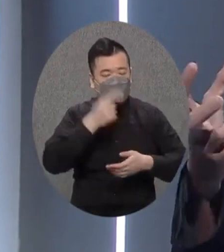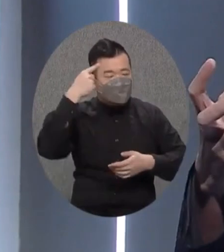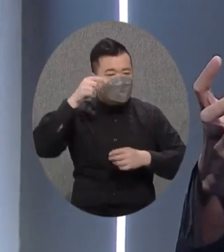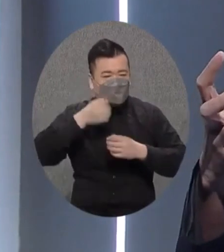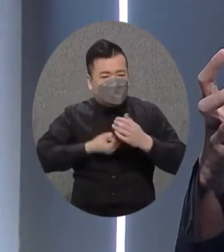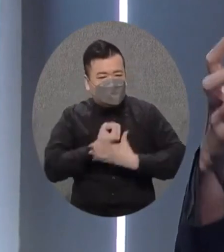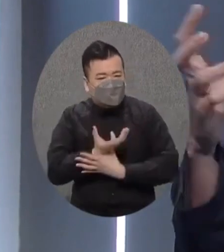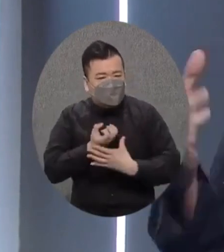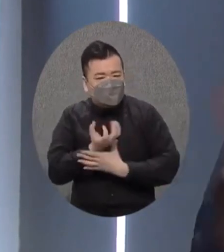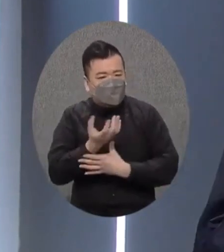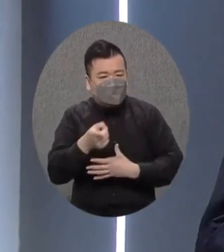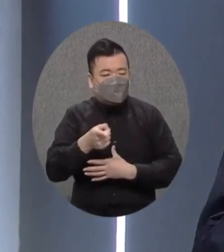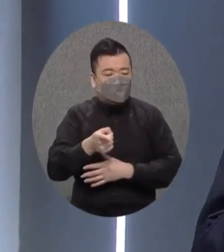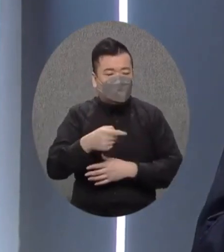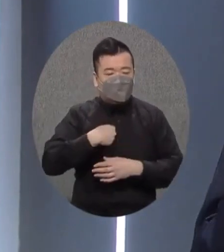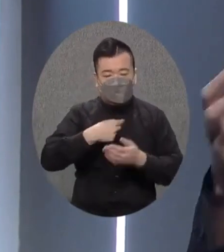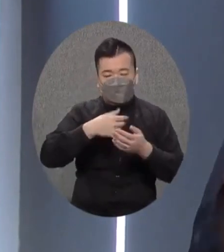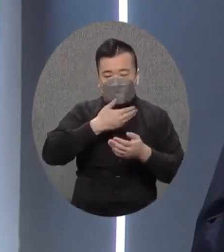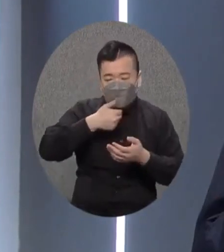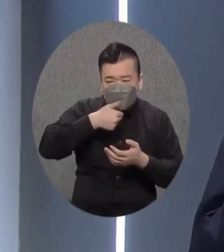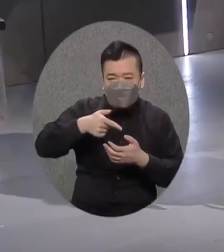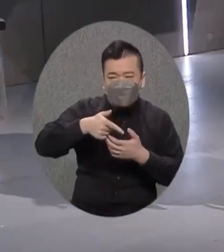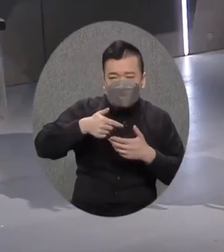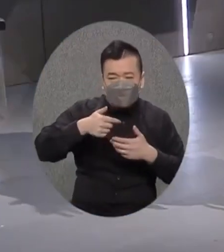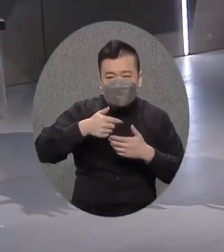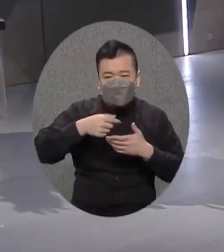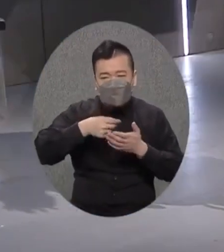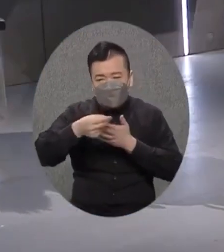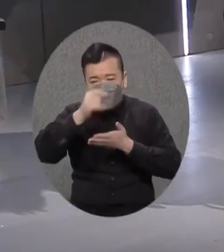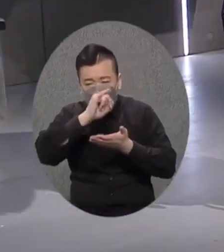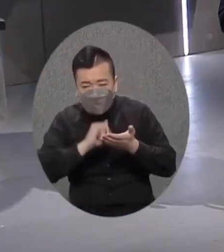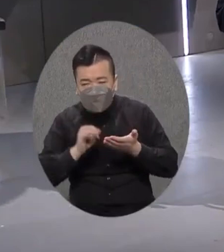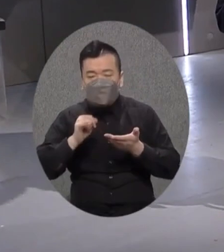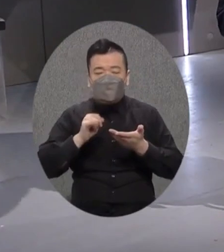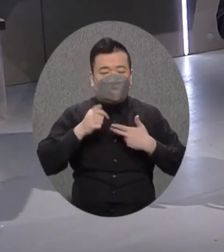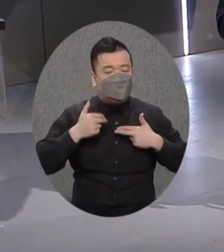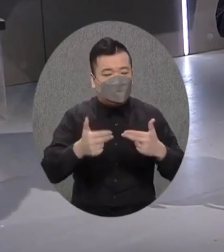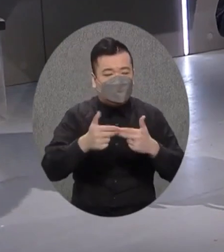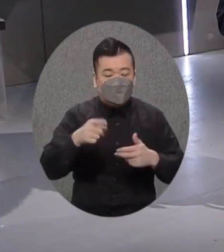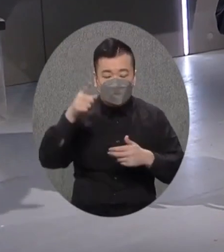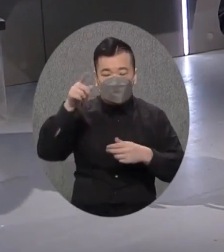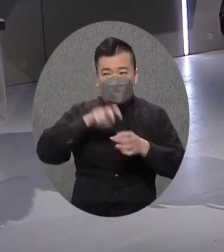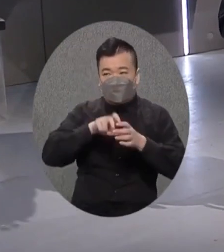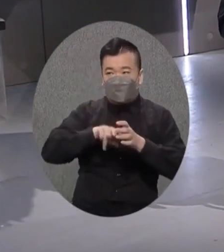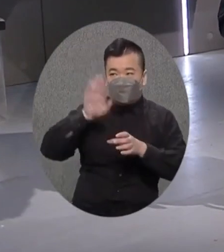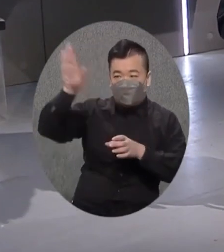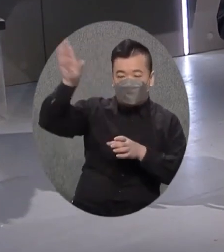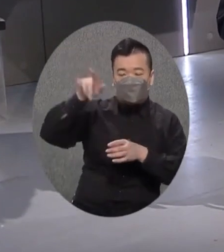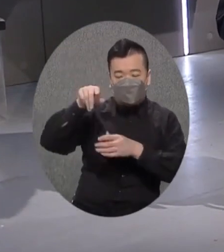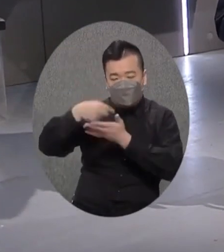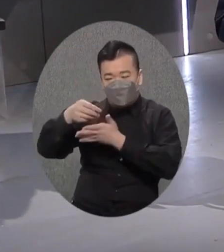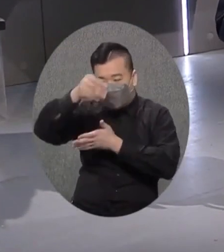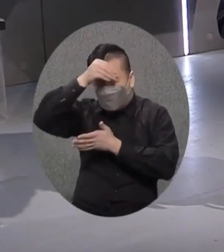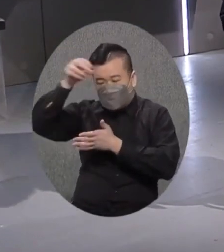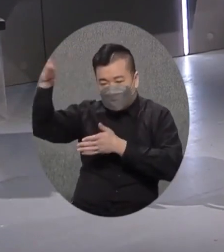版畫藝術喺美學概念上邊嘅一種發展，即係你從外國去再進修版畫藝